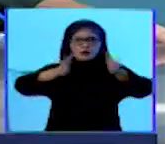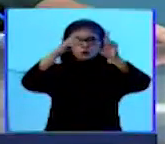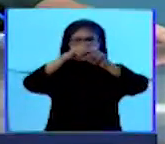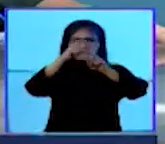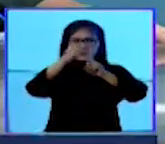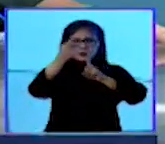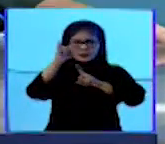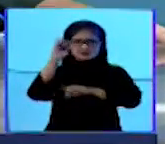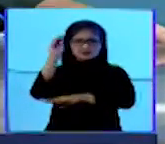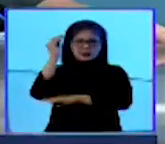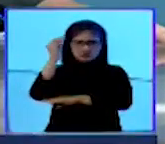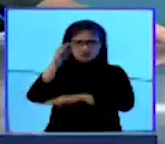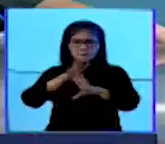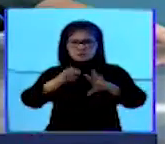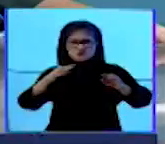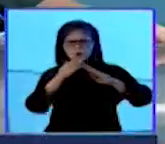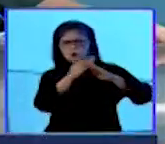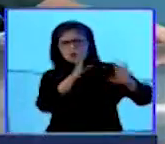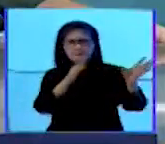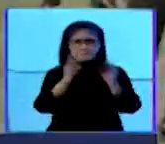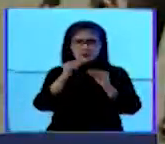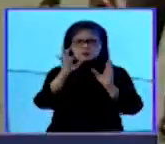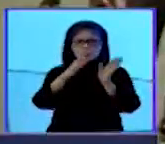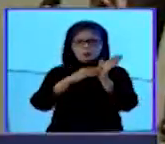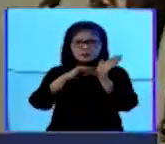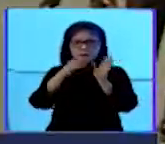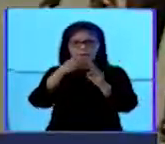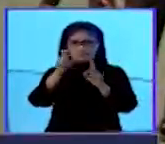buruh menolak pembahasan RUU Omnibus Law Cipta Kerja.